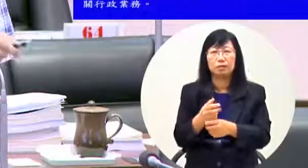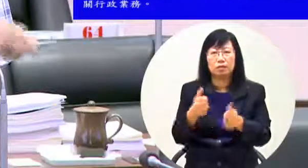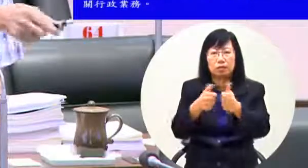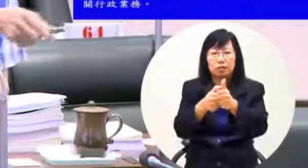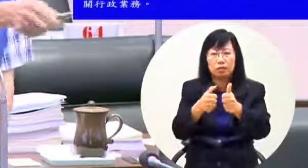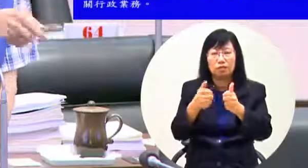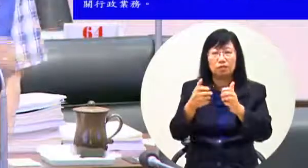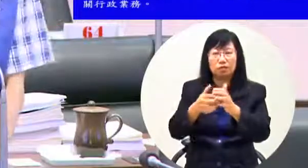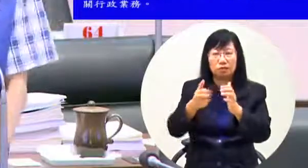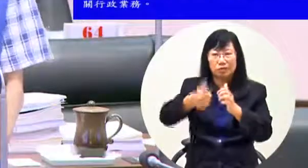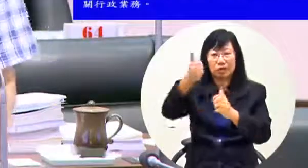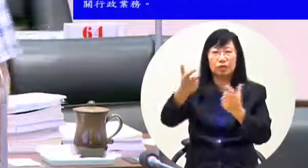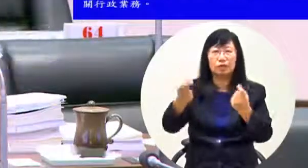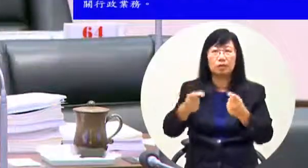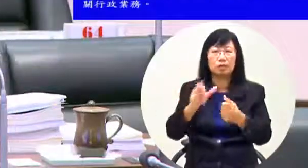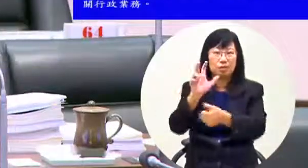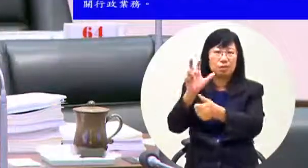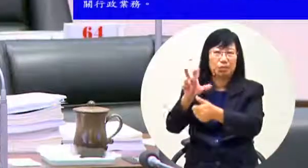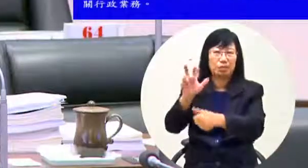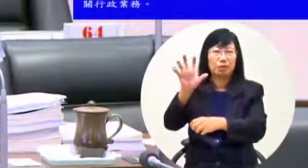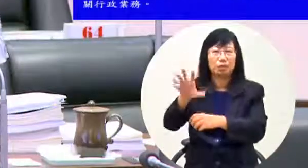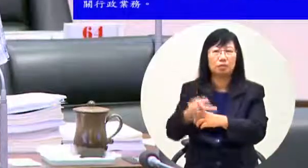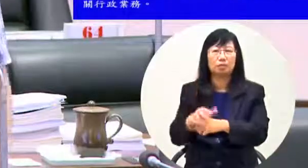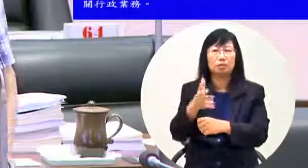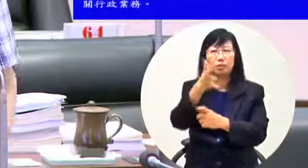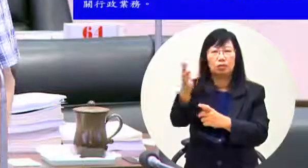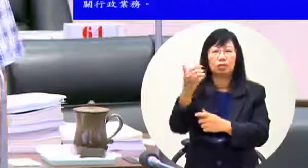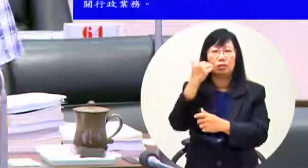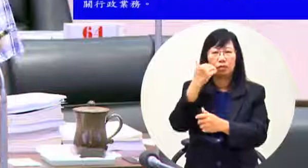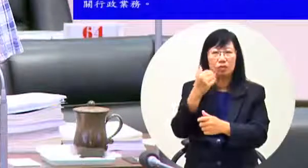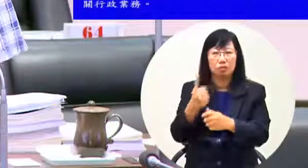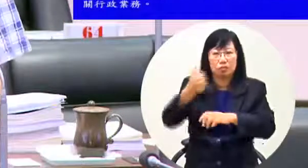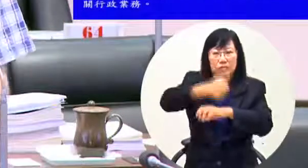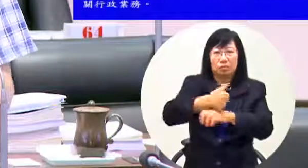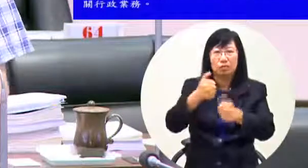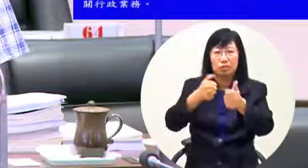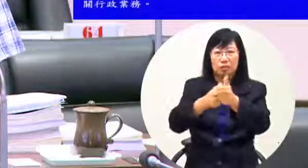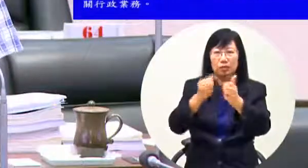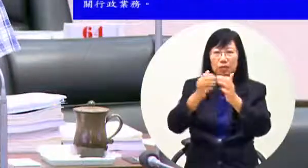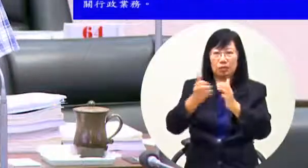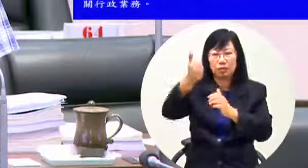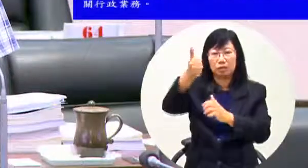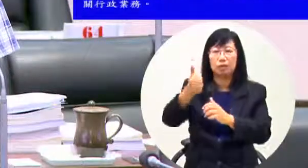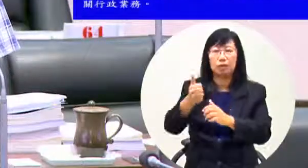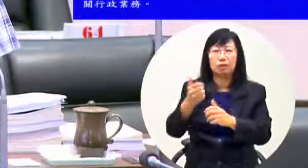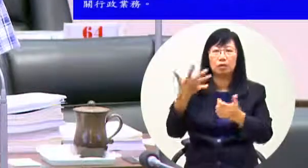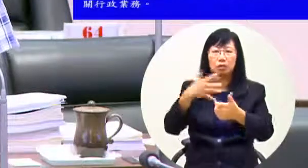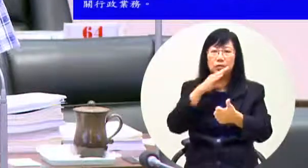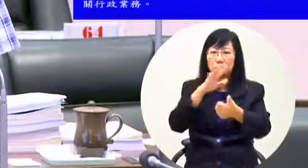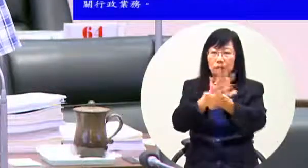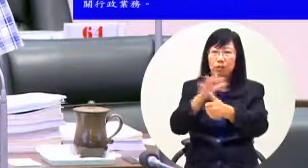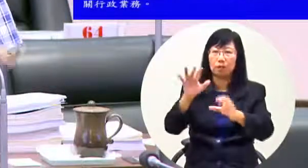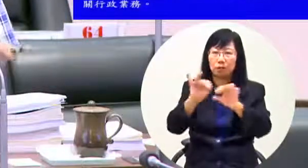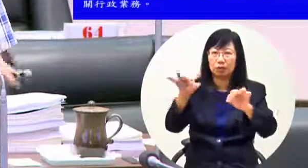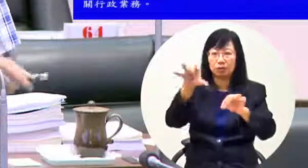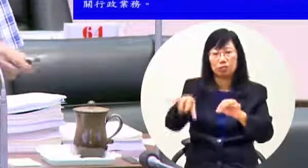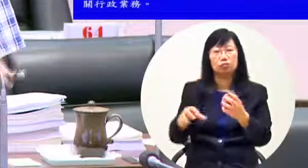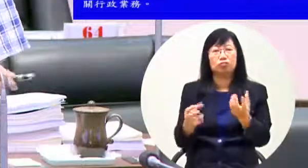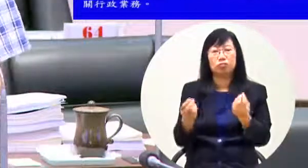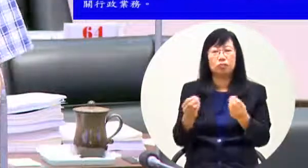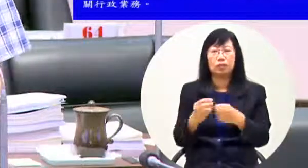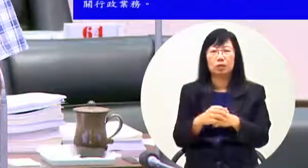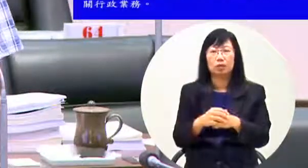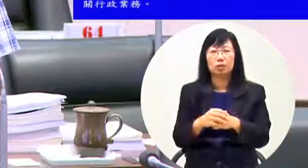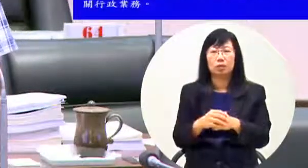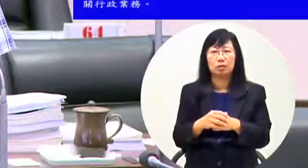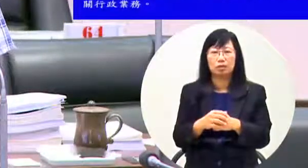做了副市长，对地方没有什么多大。我现在当然有贡献，但是没有达到的